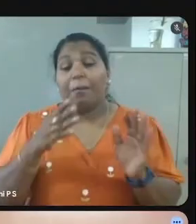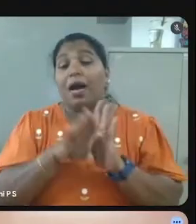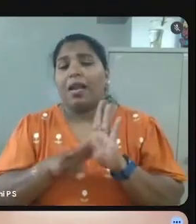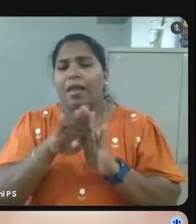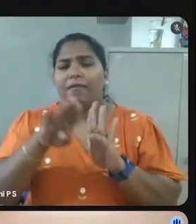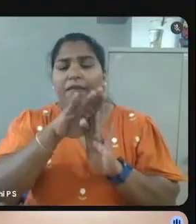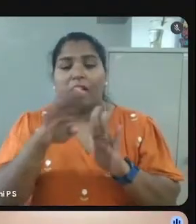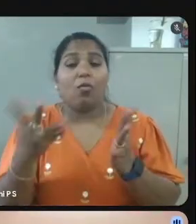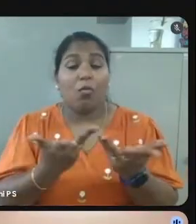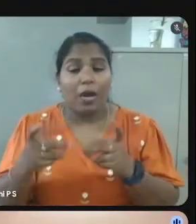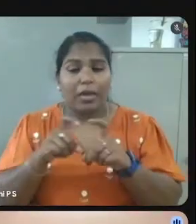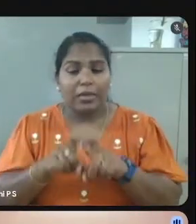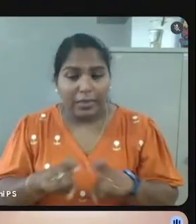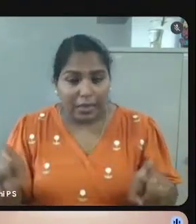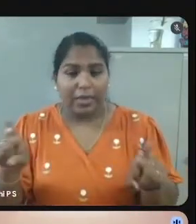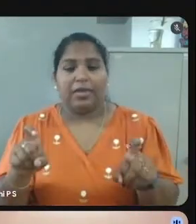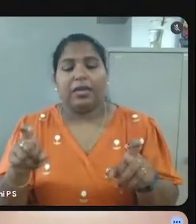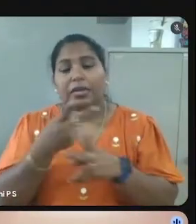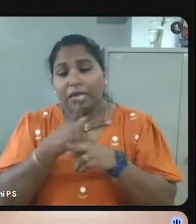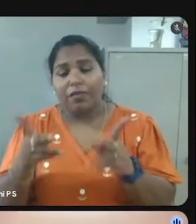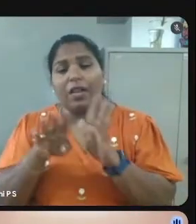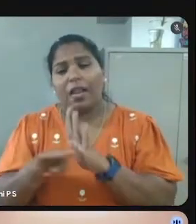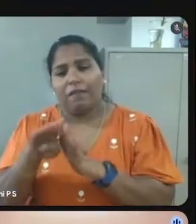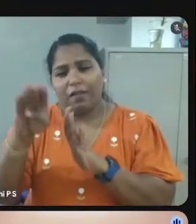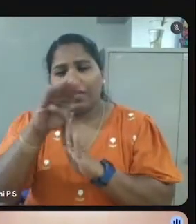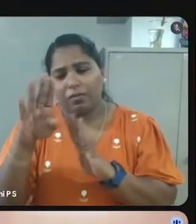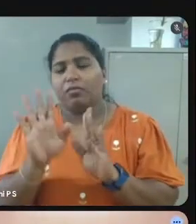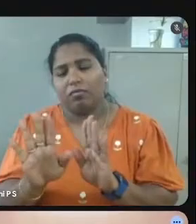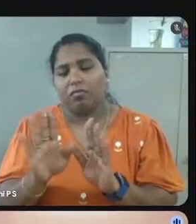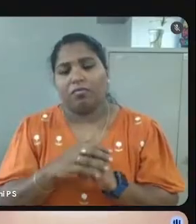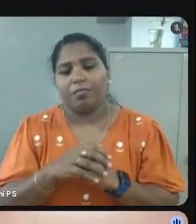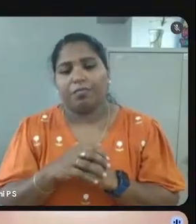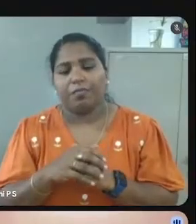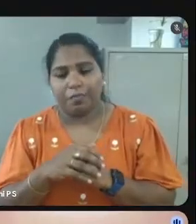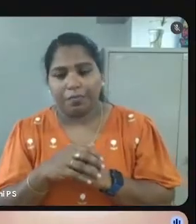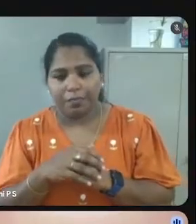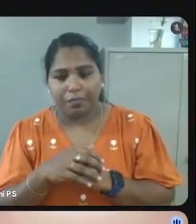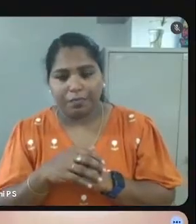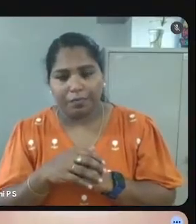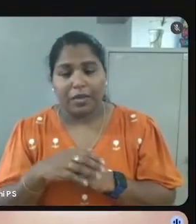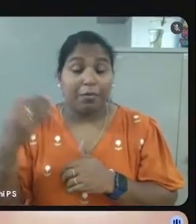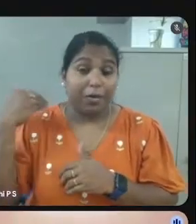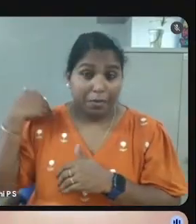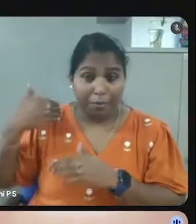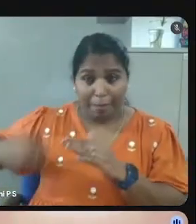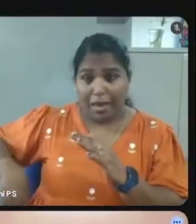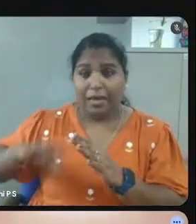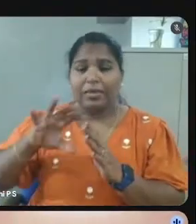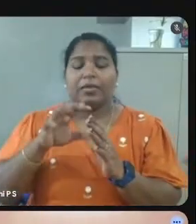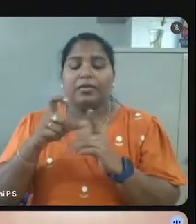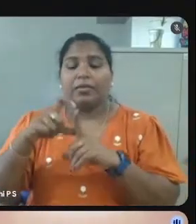ലെവലിലായിരിക്കുമെന്ന് പാരാപ്ലീജിയ സ്റ്റേജ് ഉണ്ട്, നമുക്ക് ഹെമിപ്ലീജിയ സ്റ്റേജ് ഉണ്ട്, ഒരു ഡിസ്ക് ഇഷ്യൂസ് ഉണ്ട്.